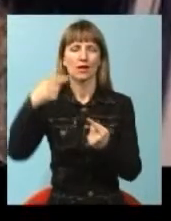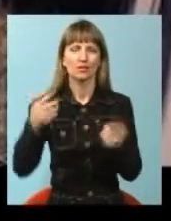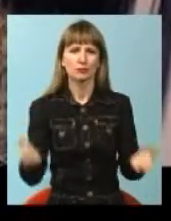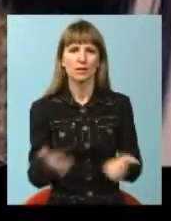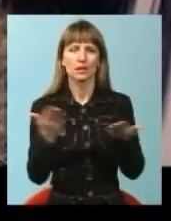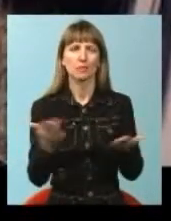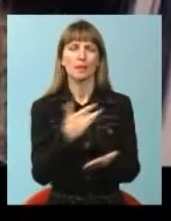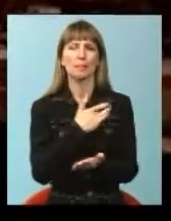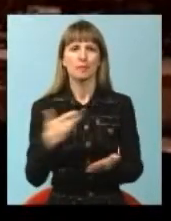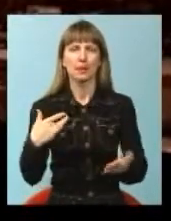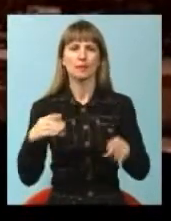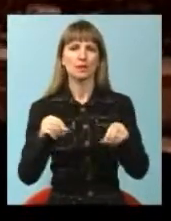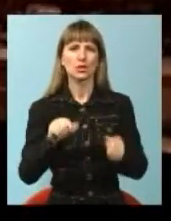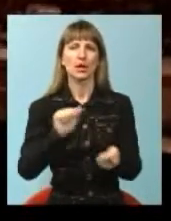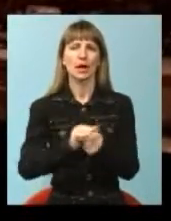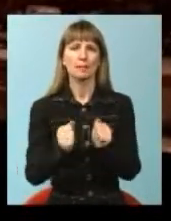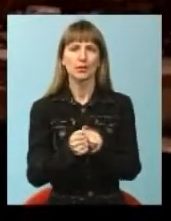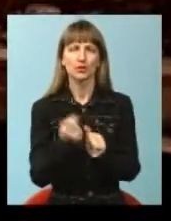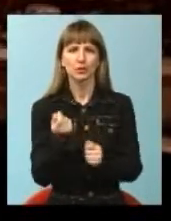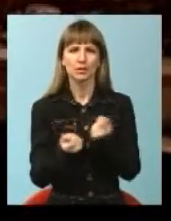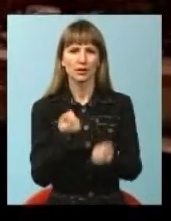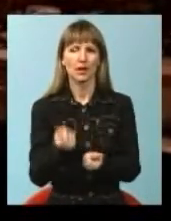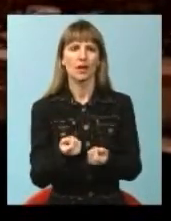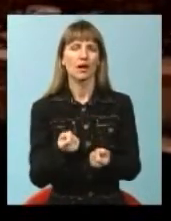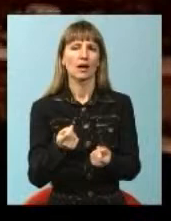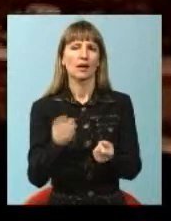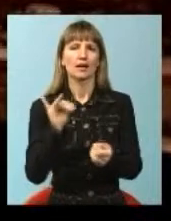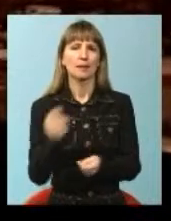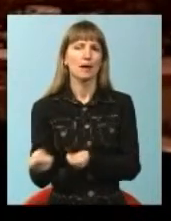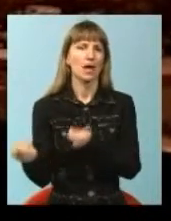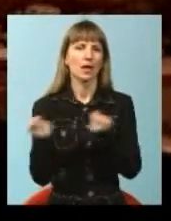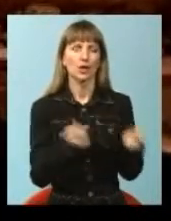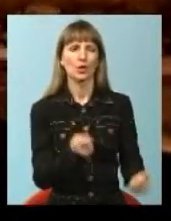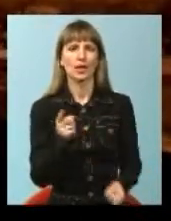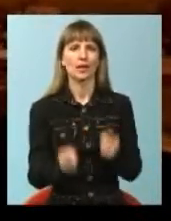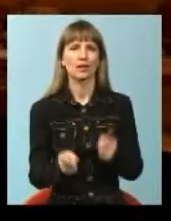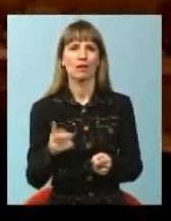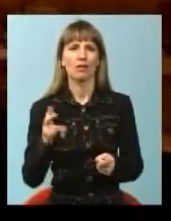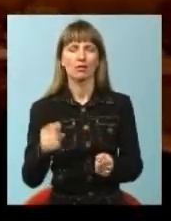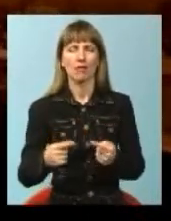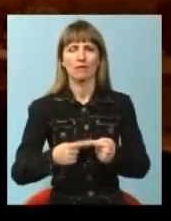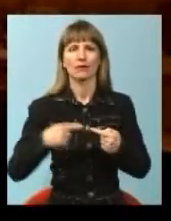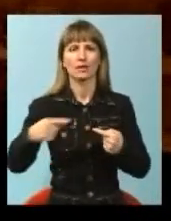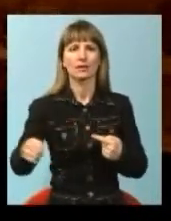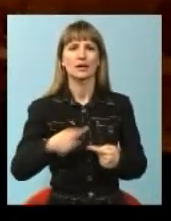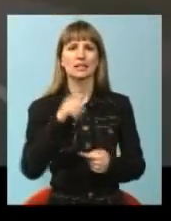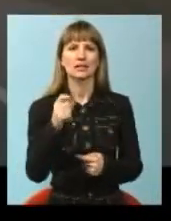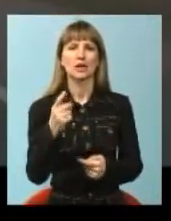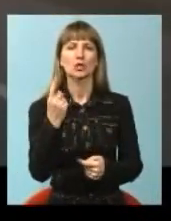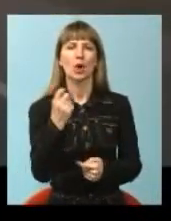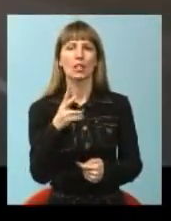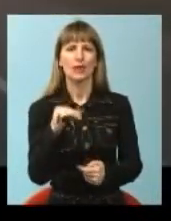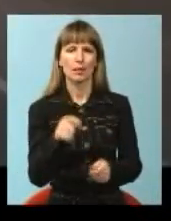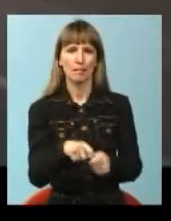поверхні землі пил, пісок, камінчики, дрібні предмети і переносить їх іноді на значну відстань – аж за сотні